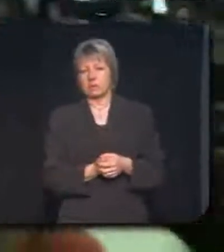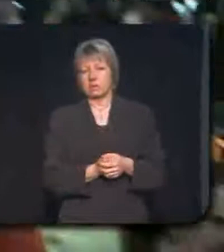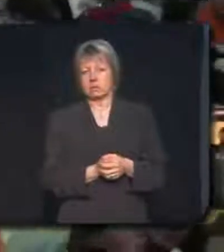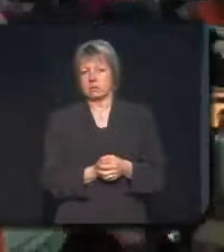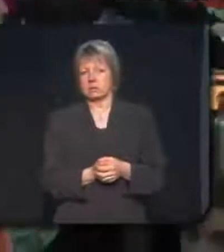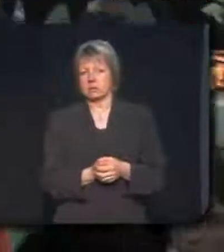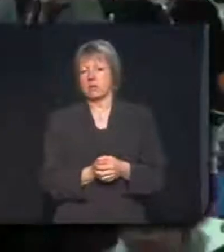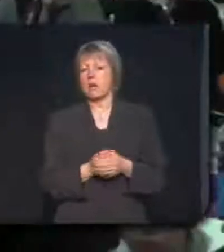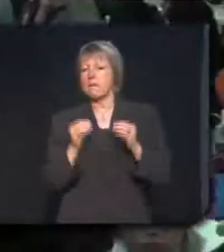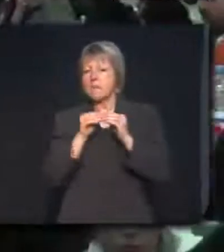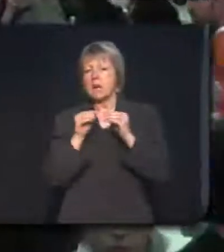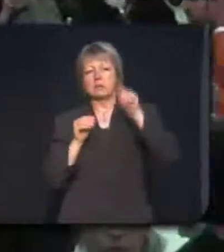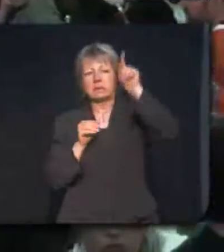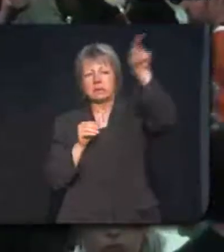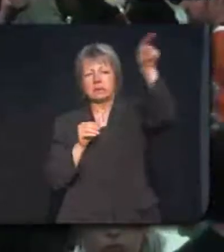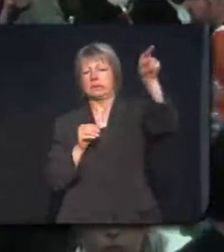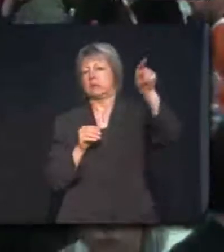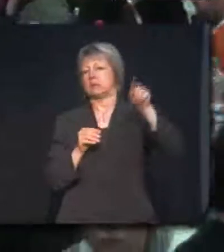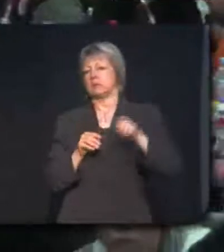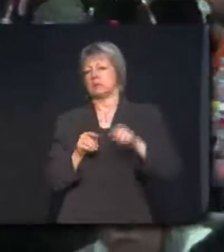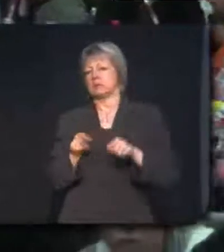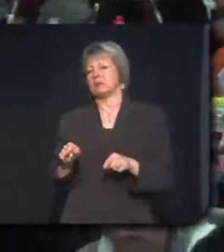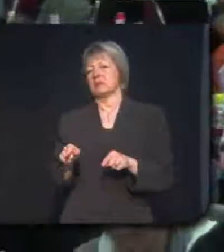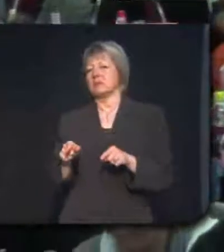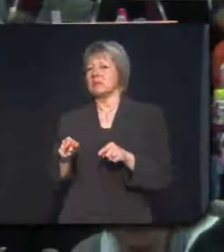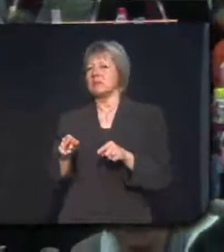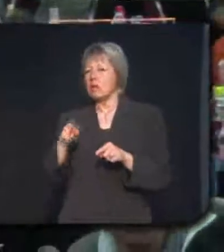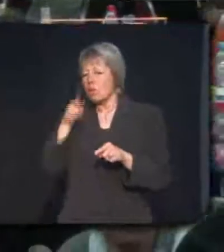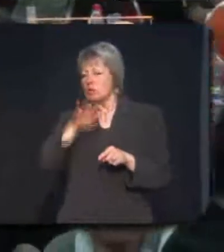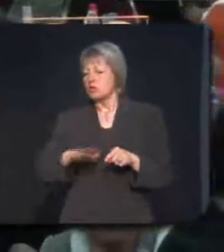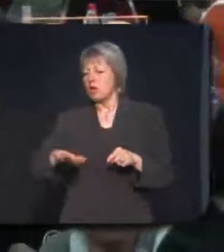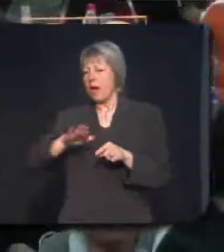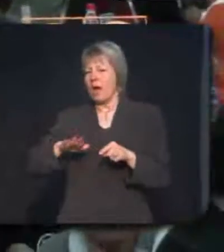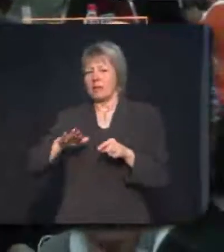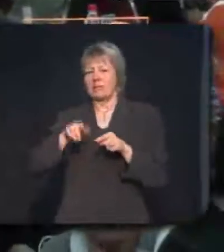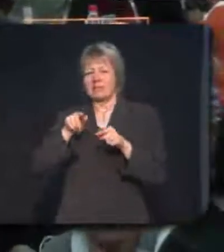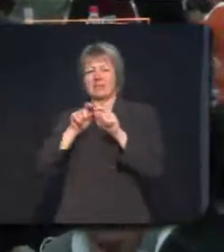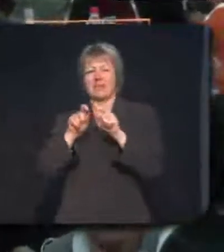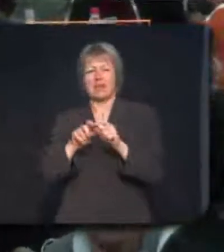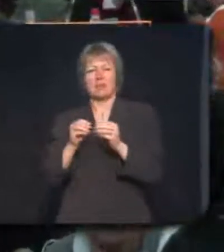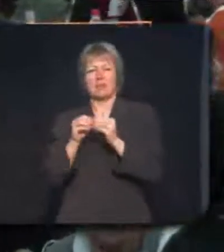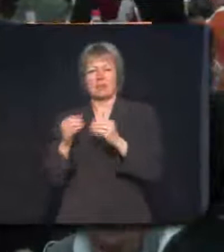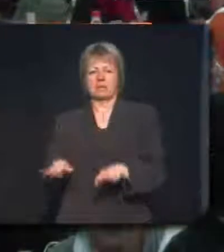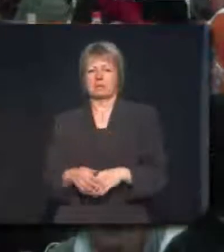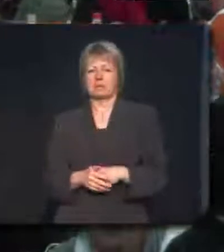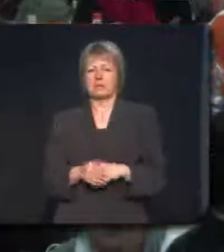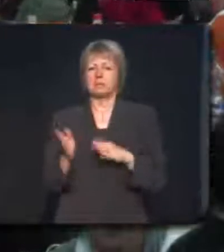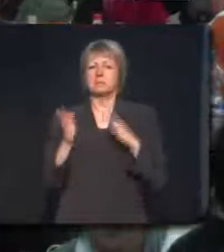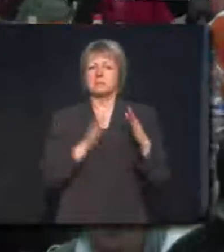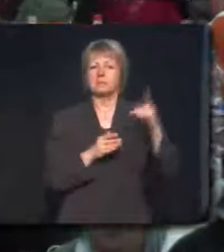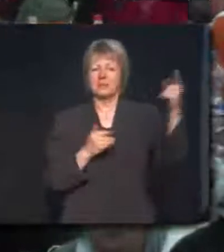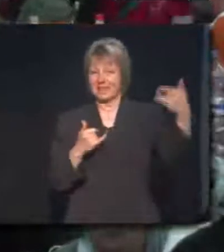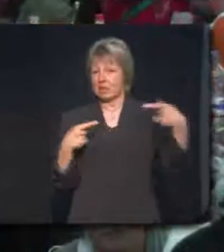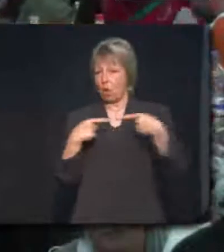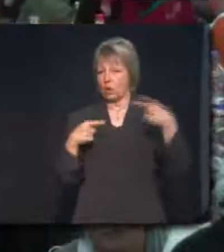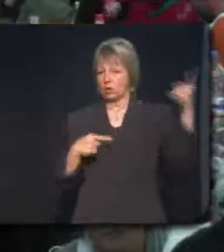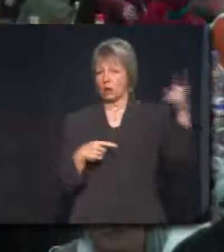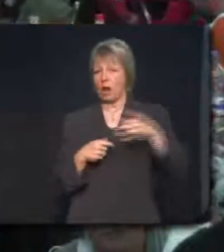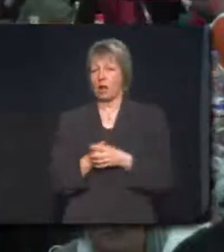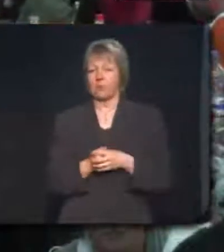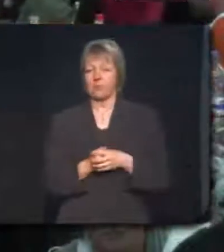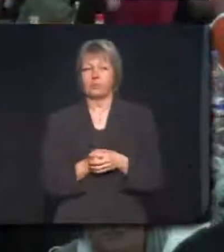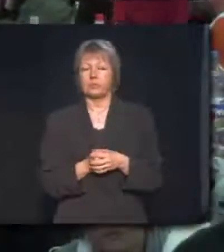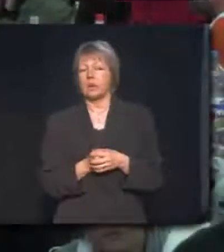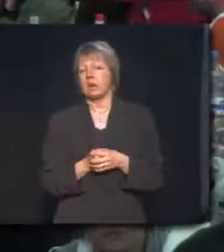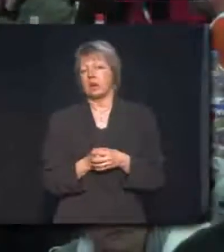vielen Dank und Contra ich halte bei Modul 3 für bedenklich dass Banken bei einer zu niedrigen